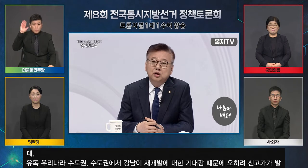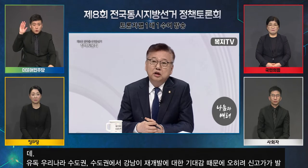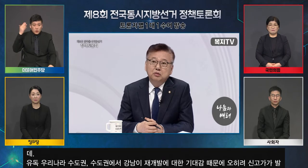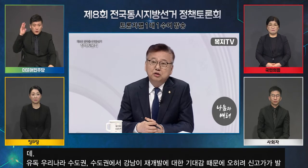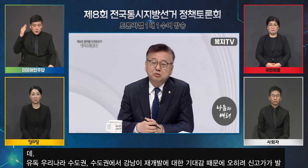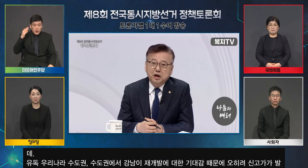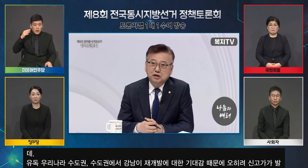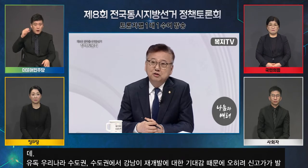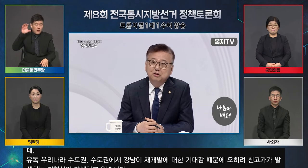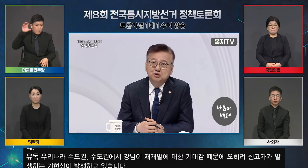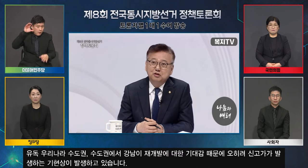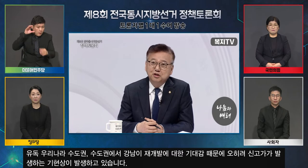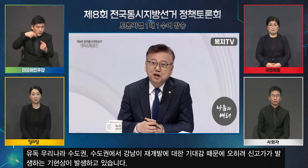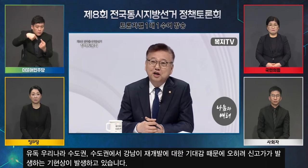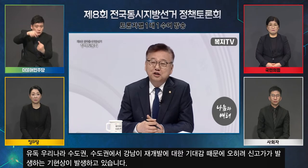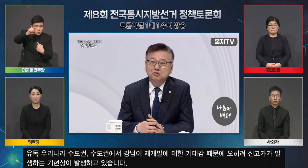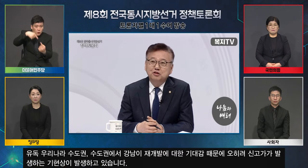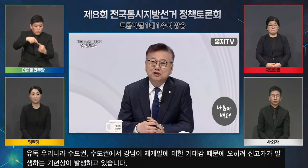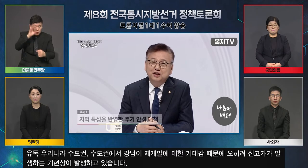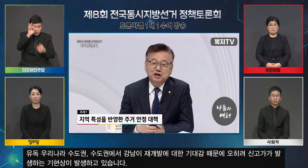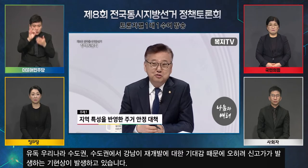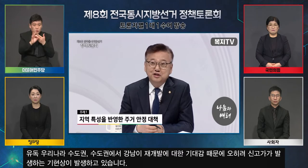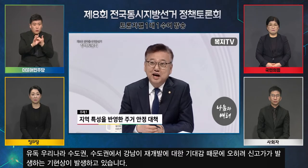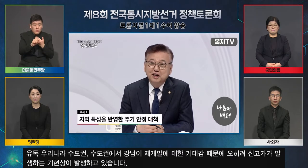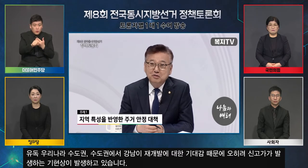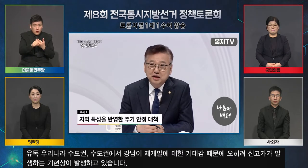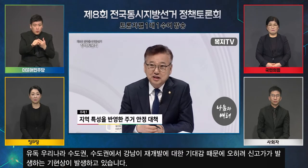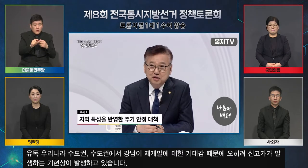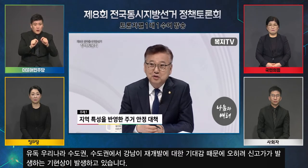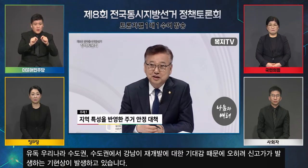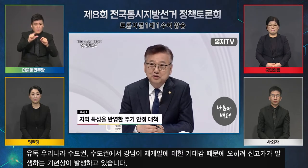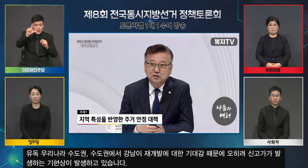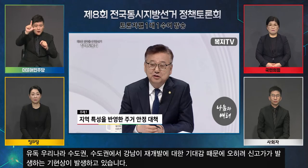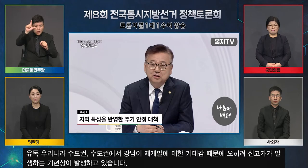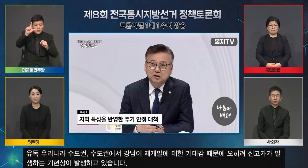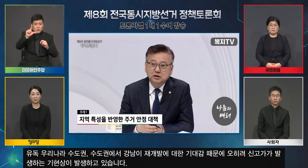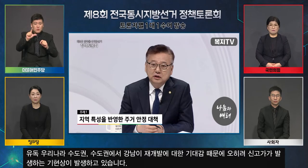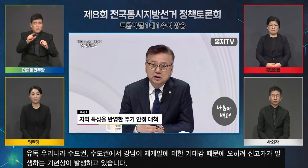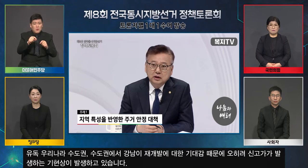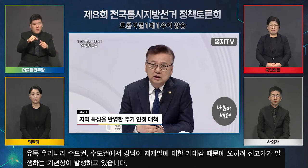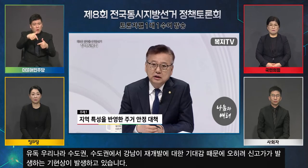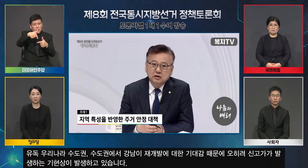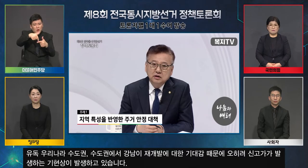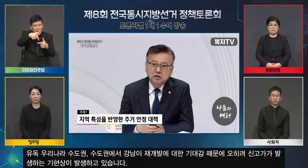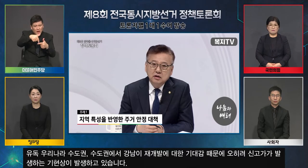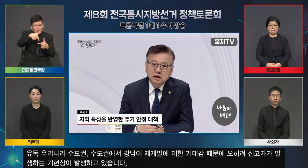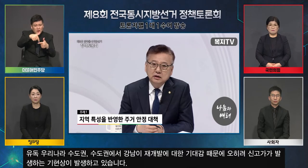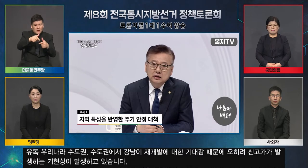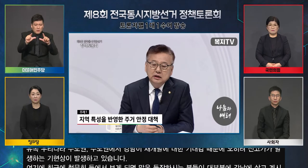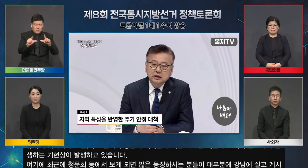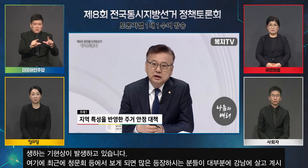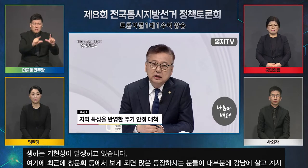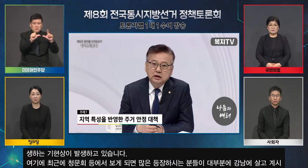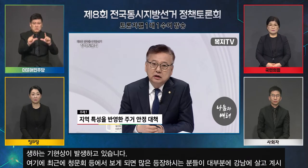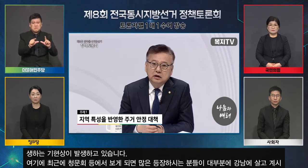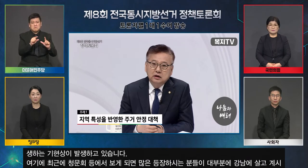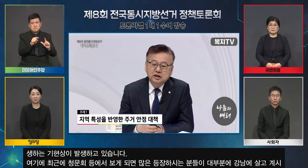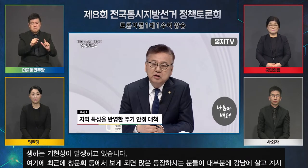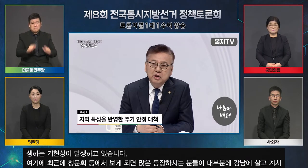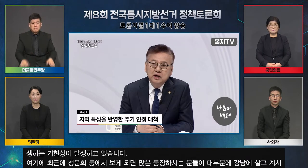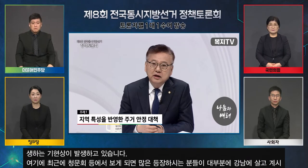등에서 보게 되면 많은 등장하시는 분들이 대부분 강남에 살고 계시거든요. 이런 현상들이